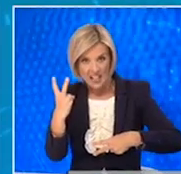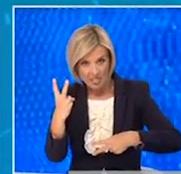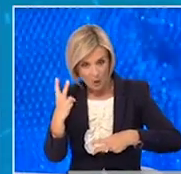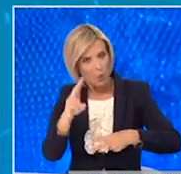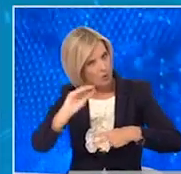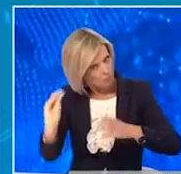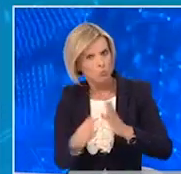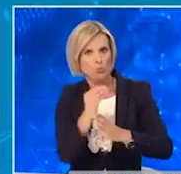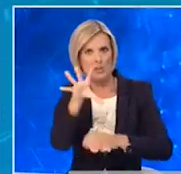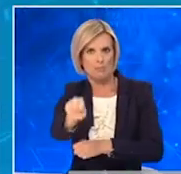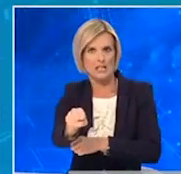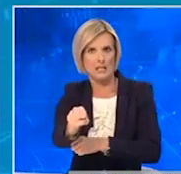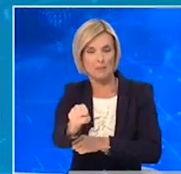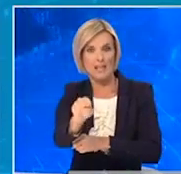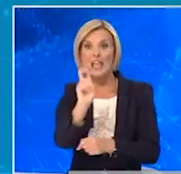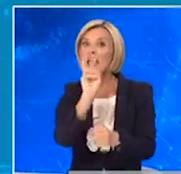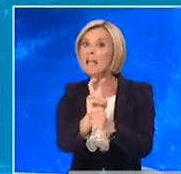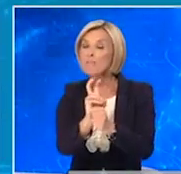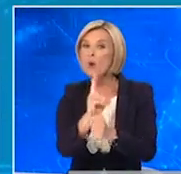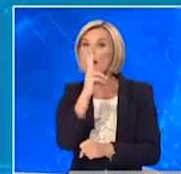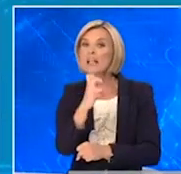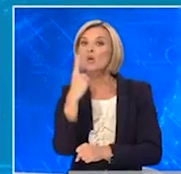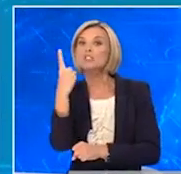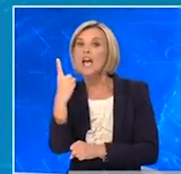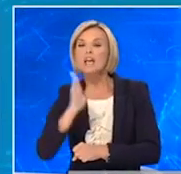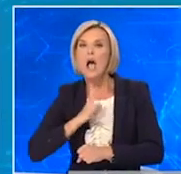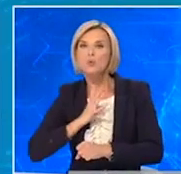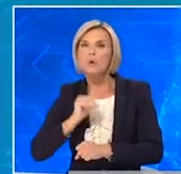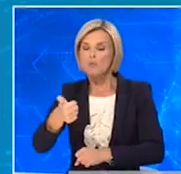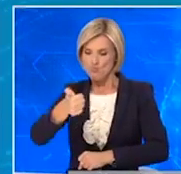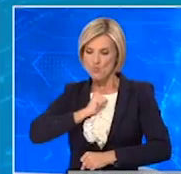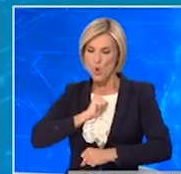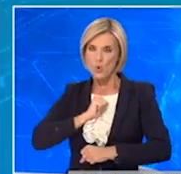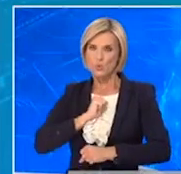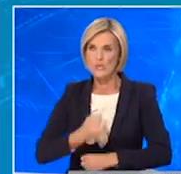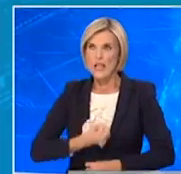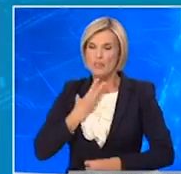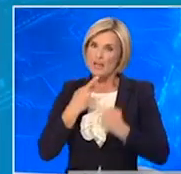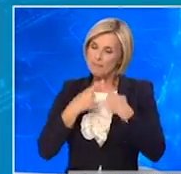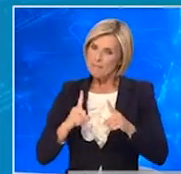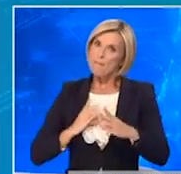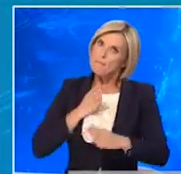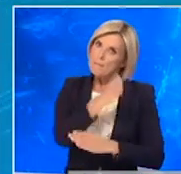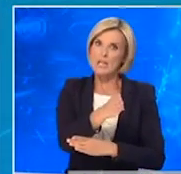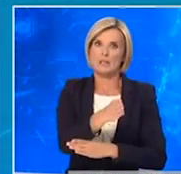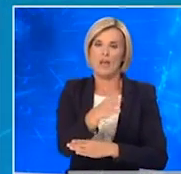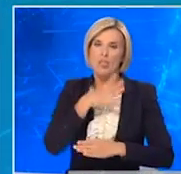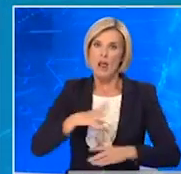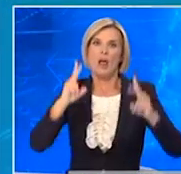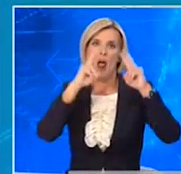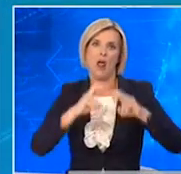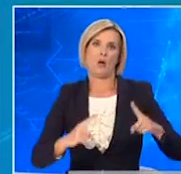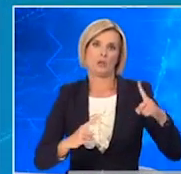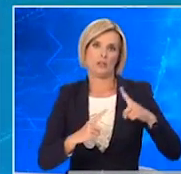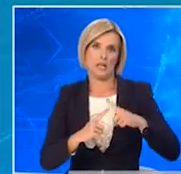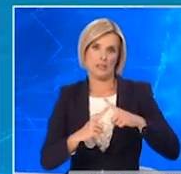δηλαδή 60-40. Αλλά αυτό είναι πρόχειρος μαθηματικός υπολογισμός. Αν έχουμε κάτι πιο συγκεκριμένο. Το